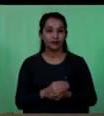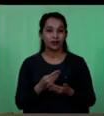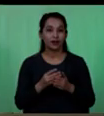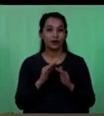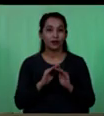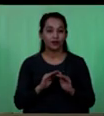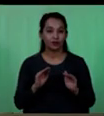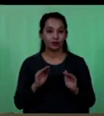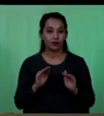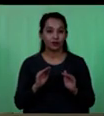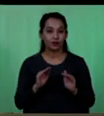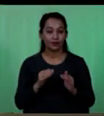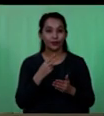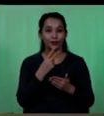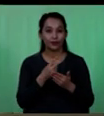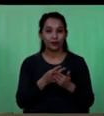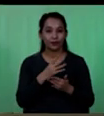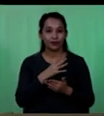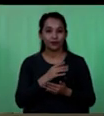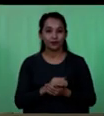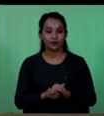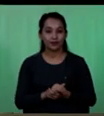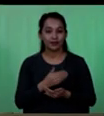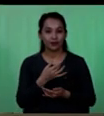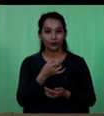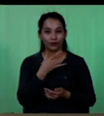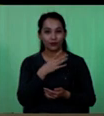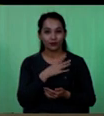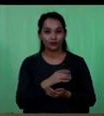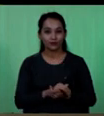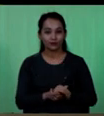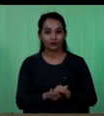Aziz o'quvchilar, tomosha qilib oldingizmi? Sizga yoqdimi?